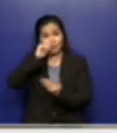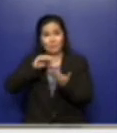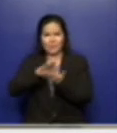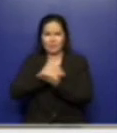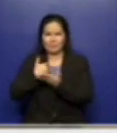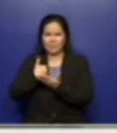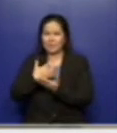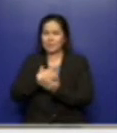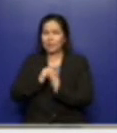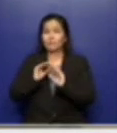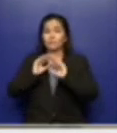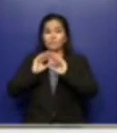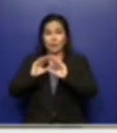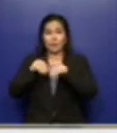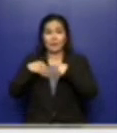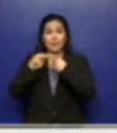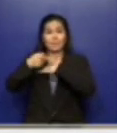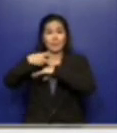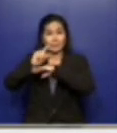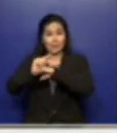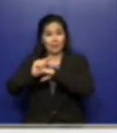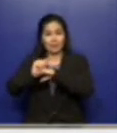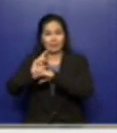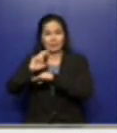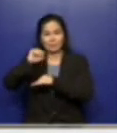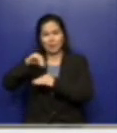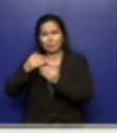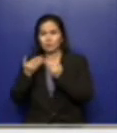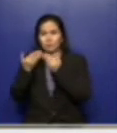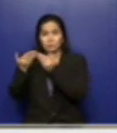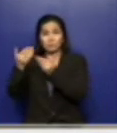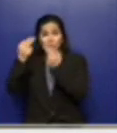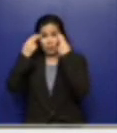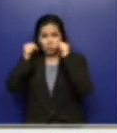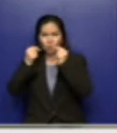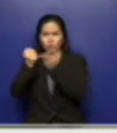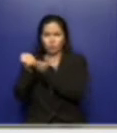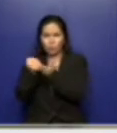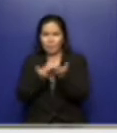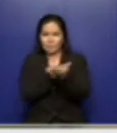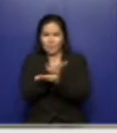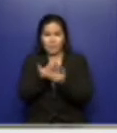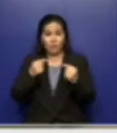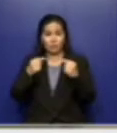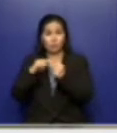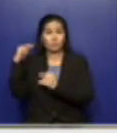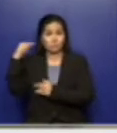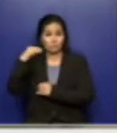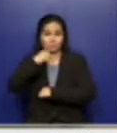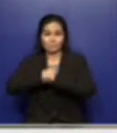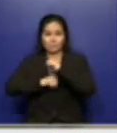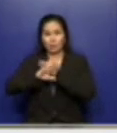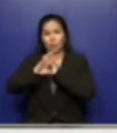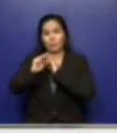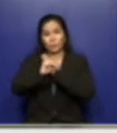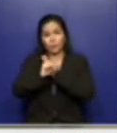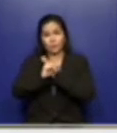เรียนท่านไปถึงท่านประธานสภาและไปถึงท่านนายกรัฐมนตรีนะช่วยกรุณาพิจารณาเรื่องสนามบินมุกดาหารด้วยครับ